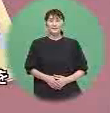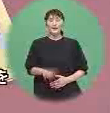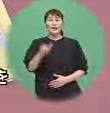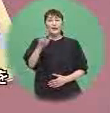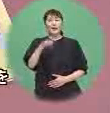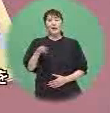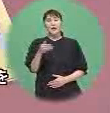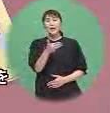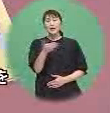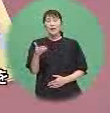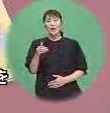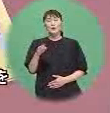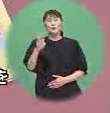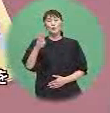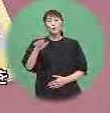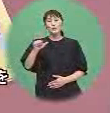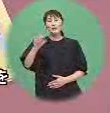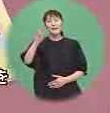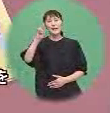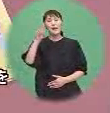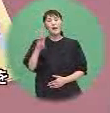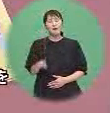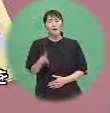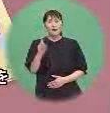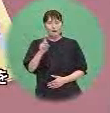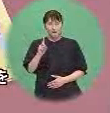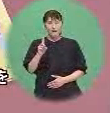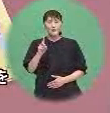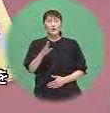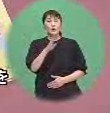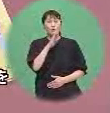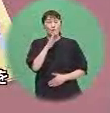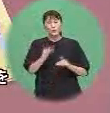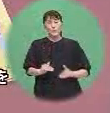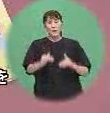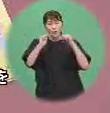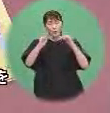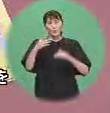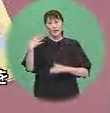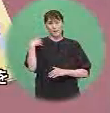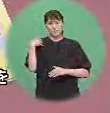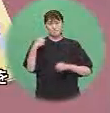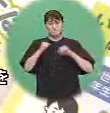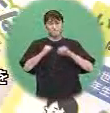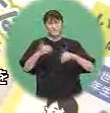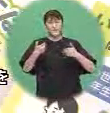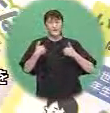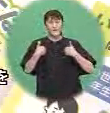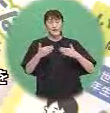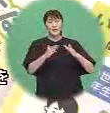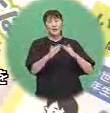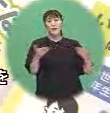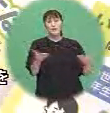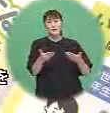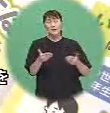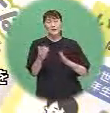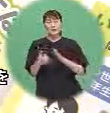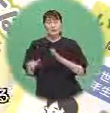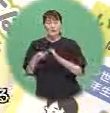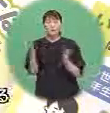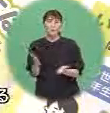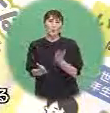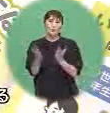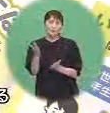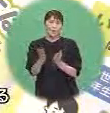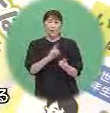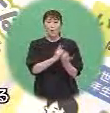ヤングケアラーは大人がするような家事や家族の世話などを日常的に担っている子どものことで